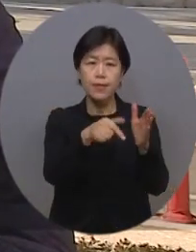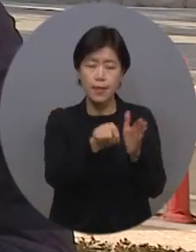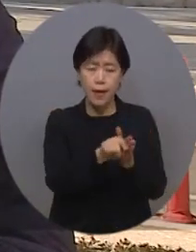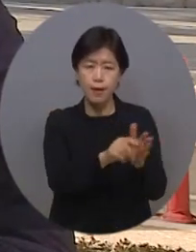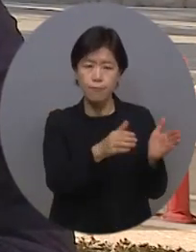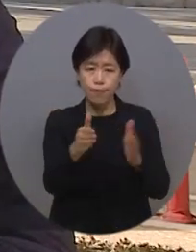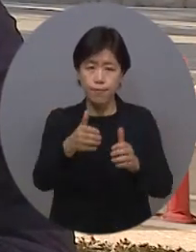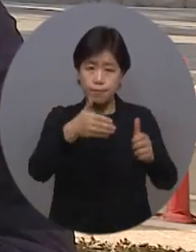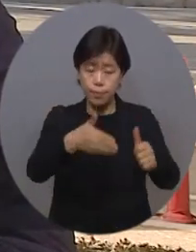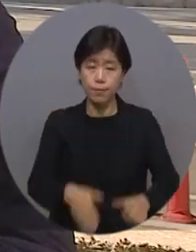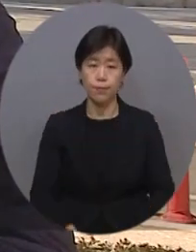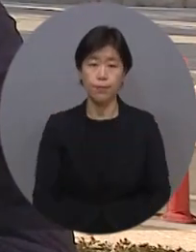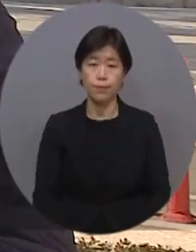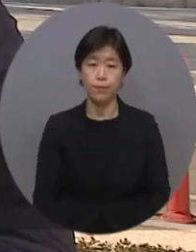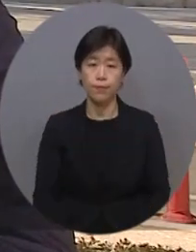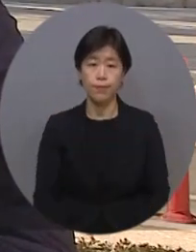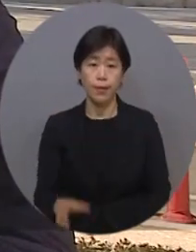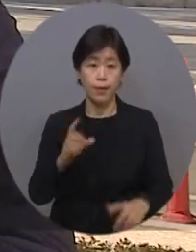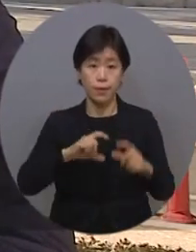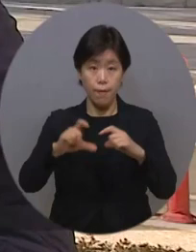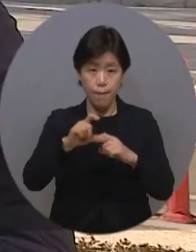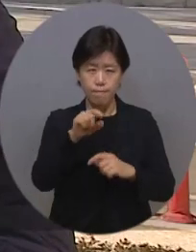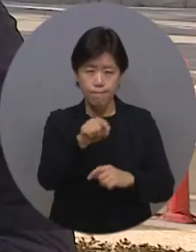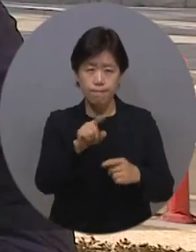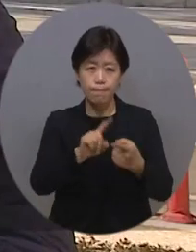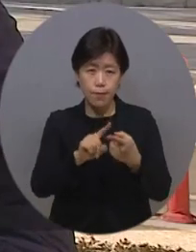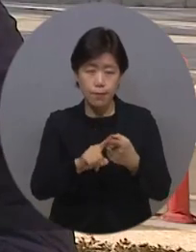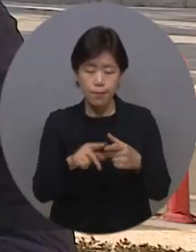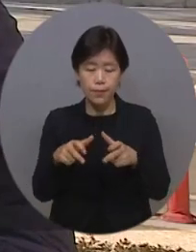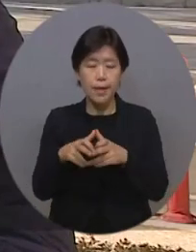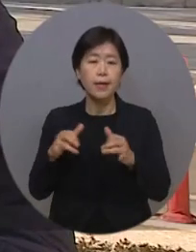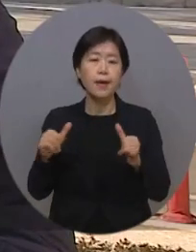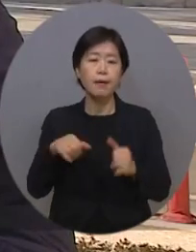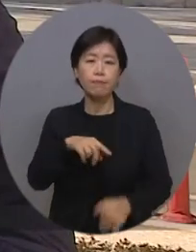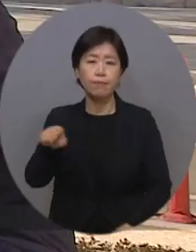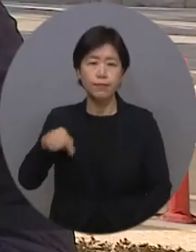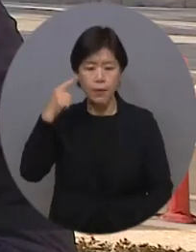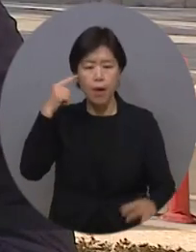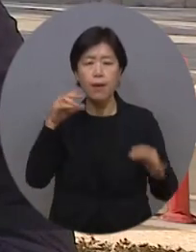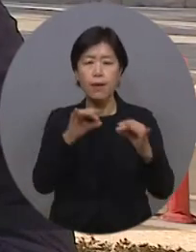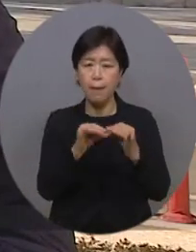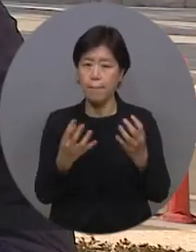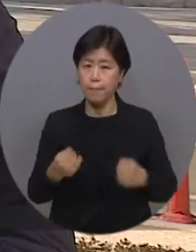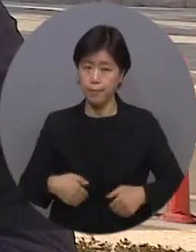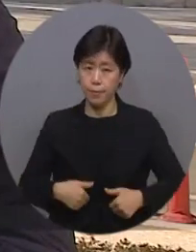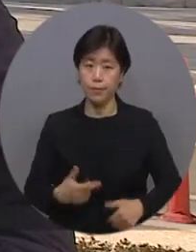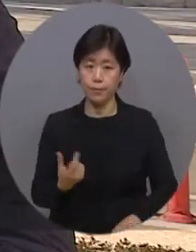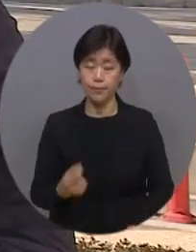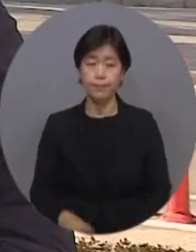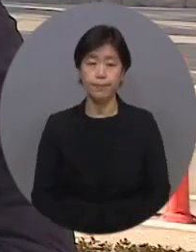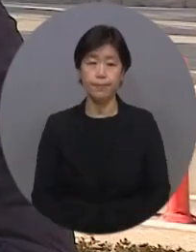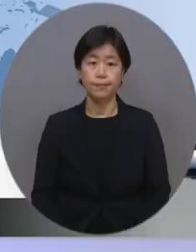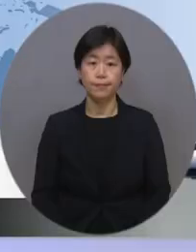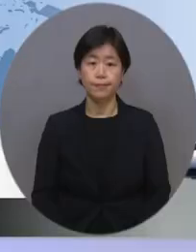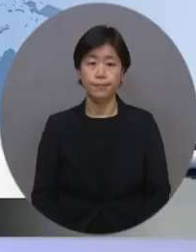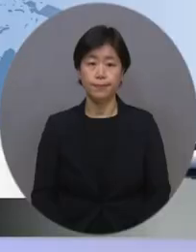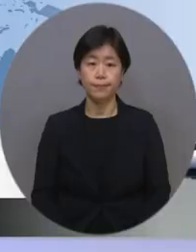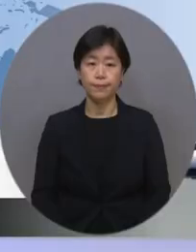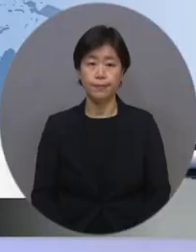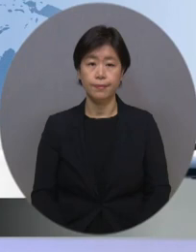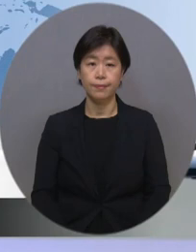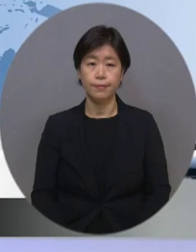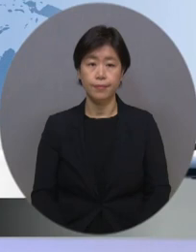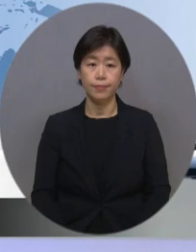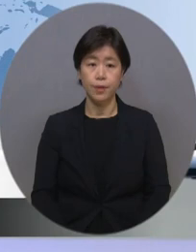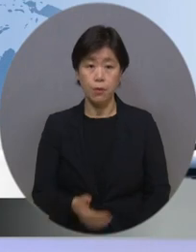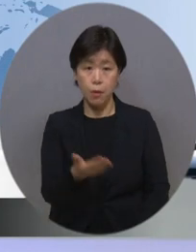바라고, 훨씬 더 이 부분에 대해서 장애계에서도 공감을 얻지 않았을까 합니다.